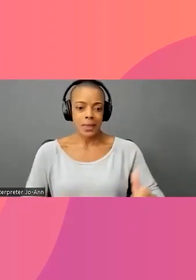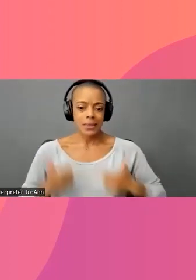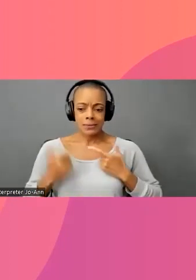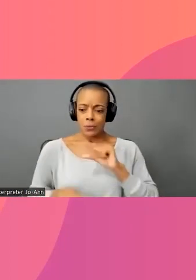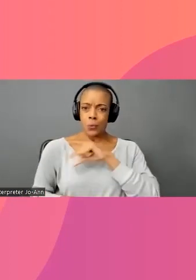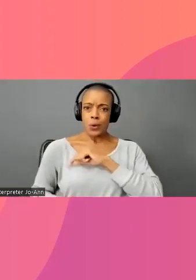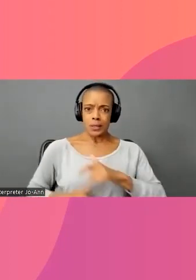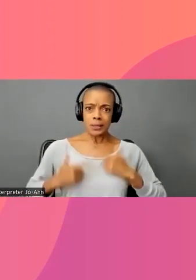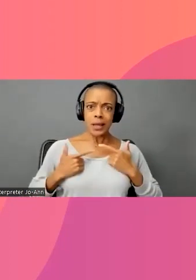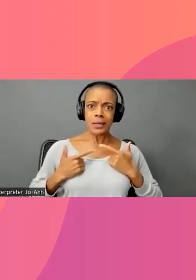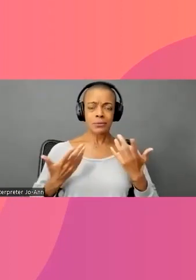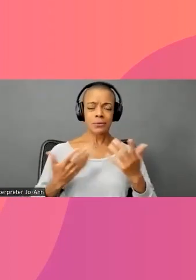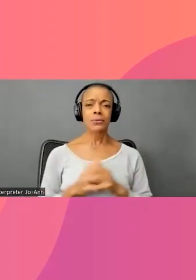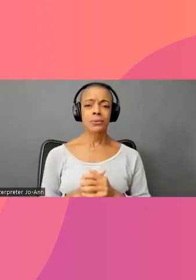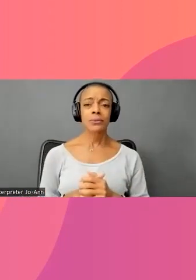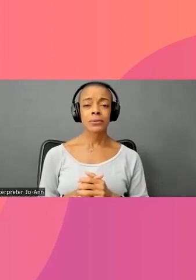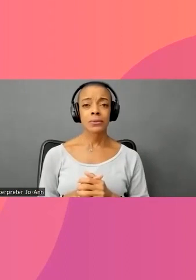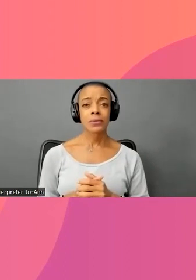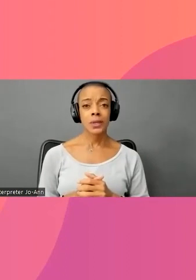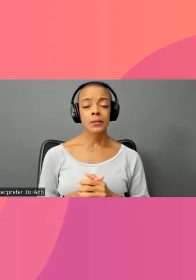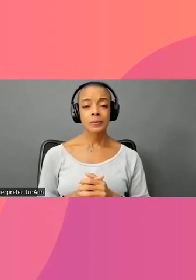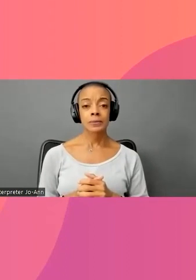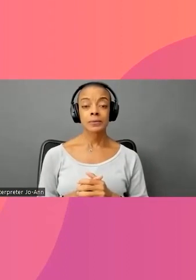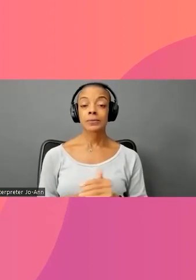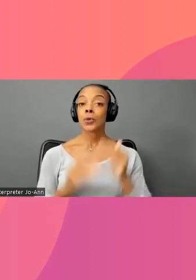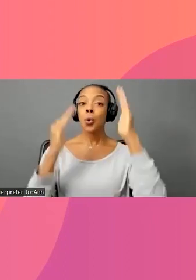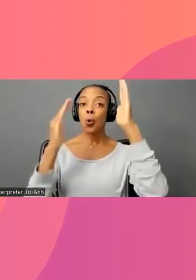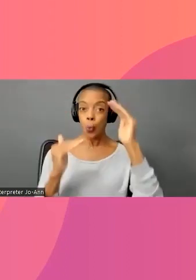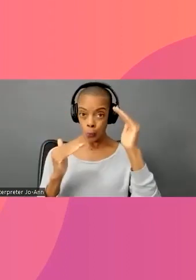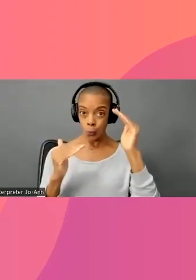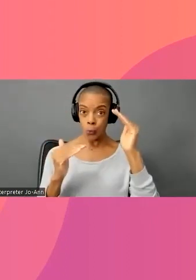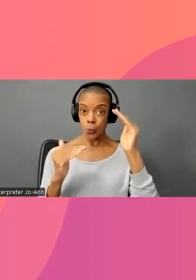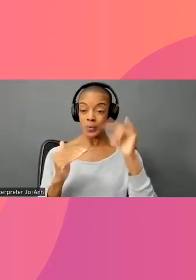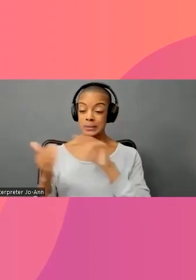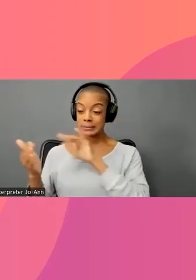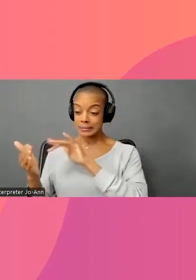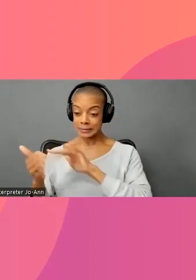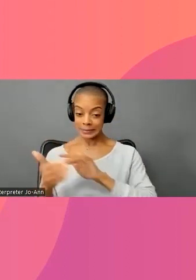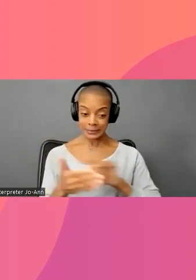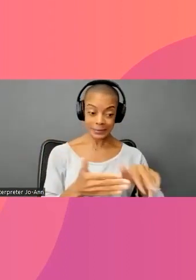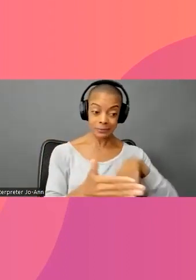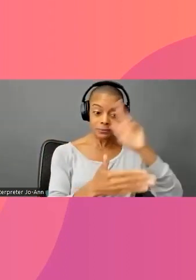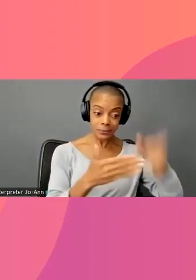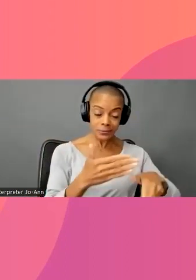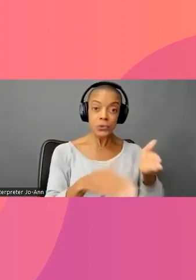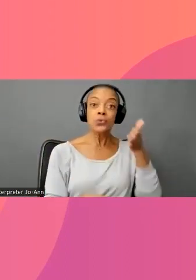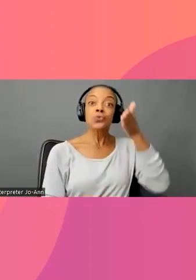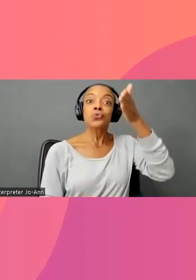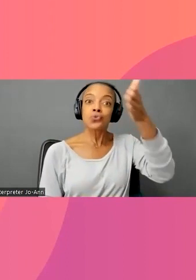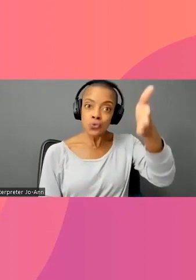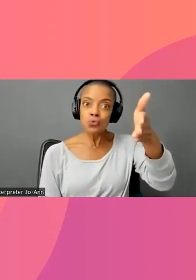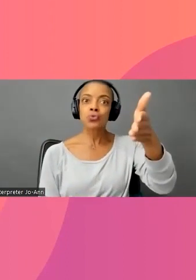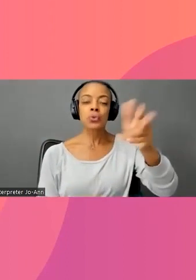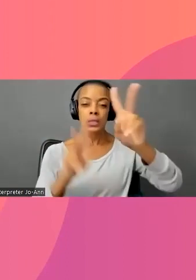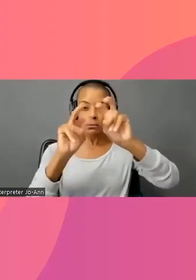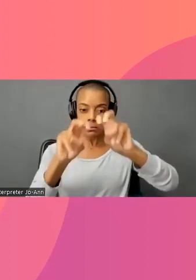la participation signifiante et une vie de qualité. Alors, en menant ces études, nous espérons